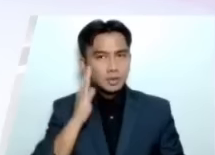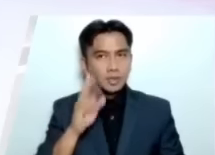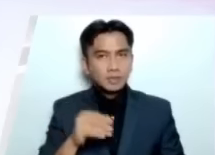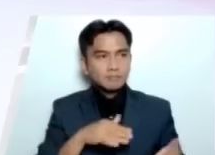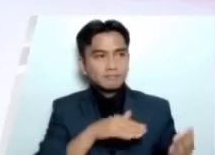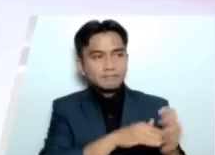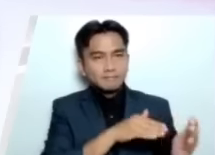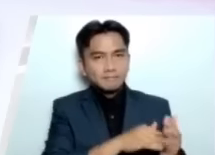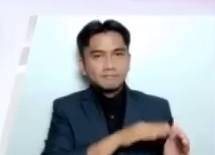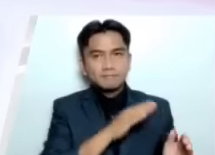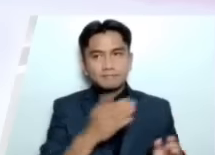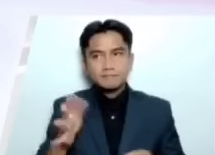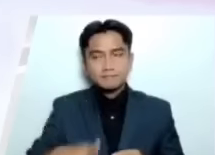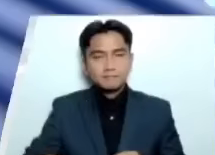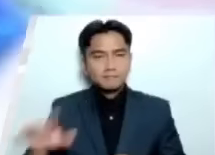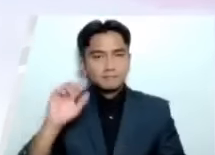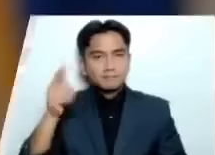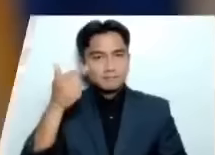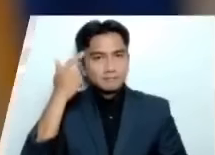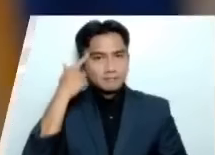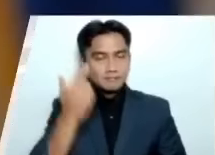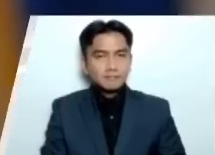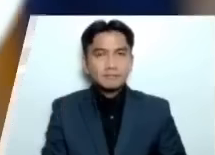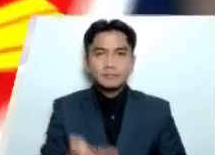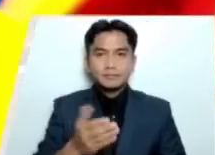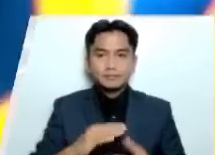gobyerno. May report si Ivan Mayrina.